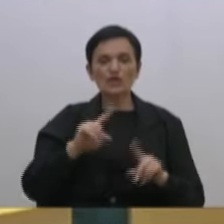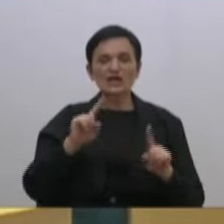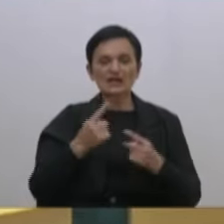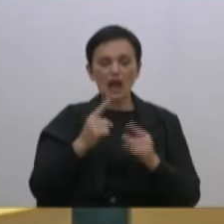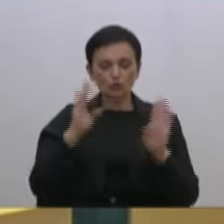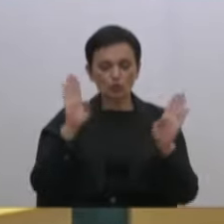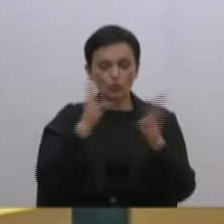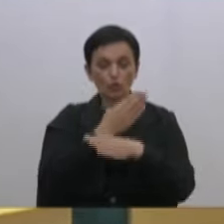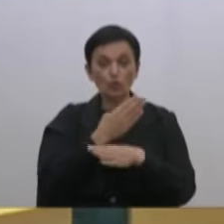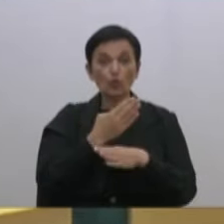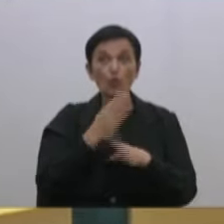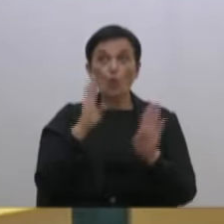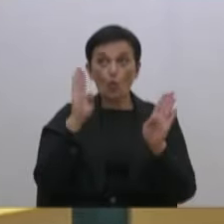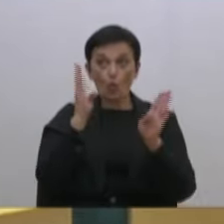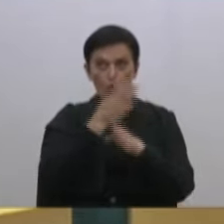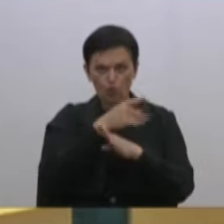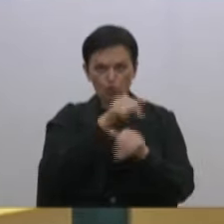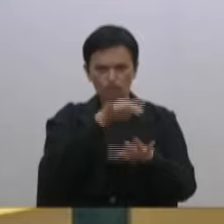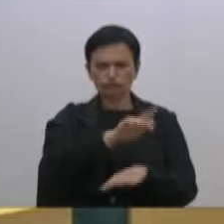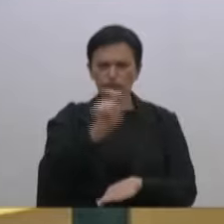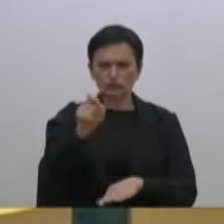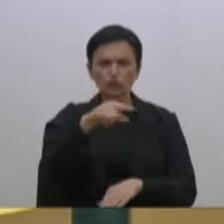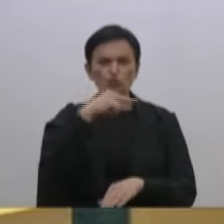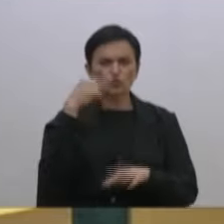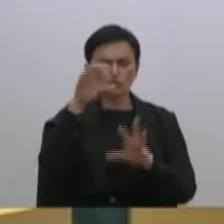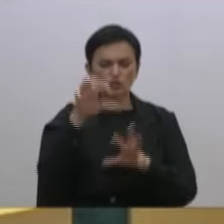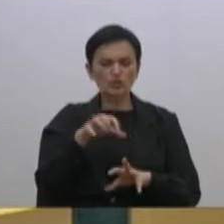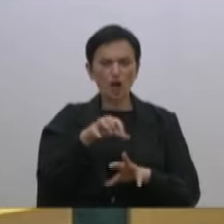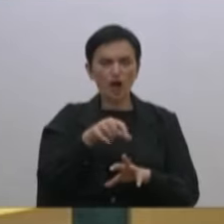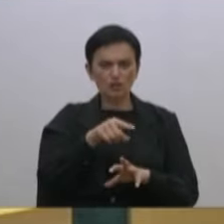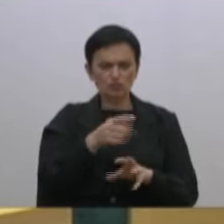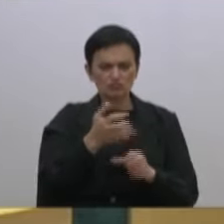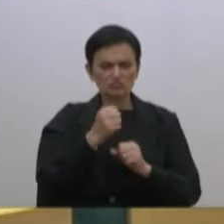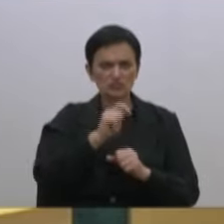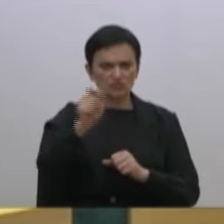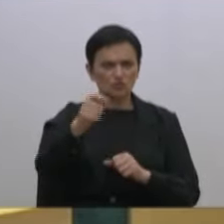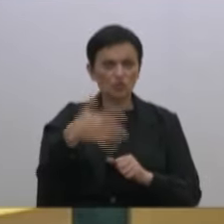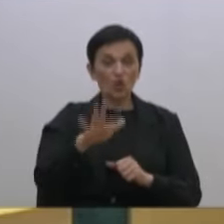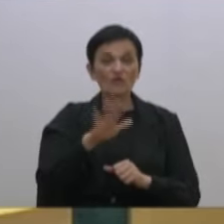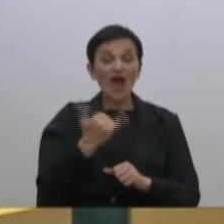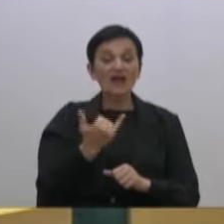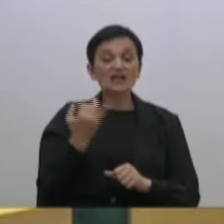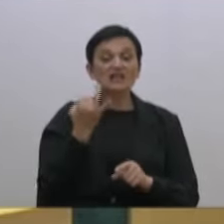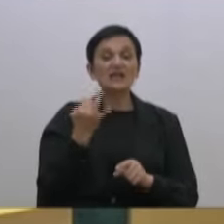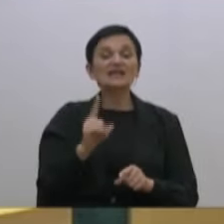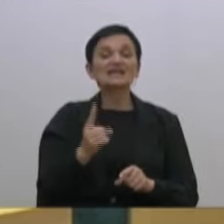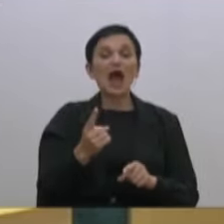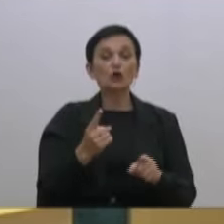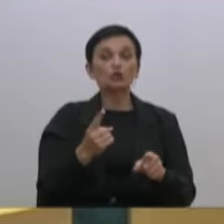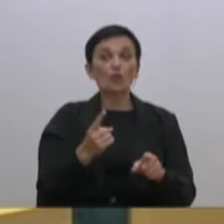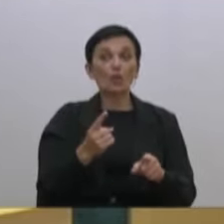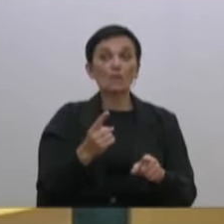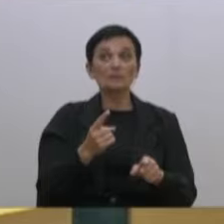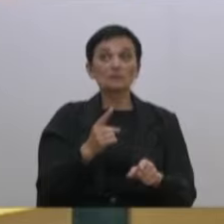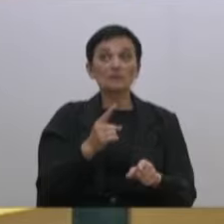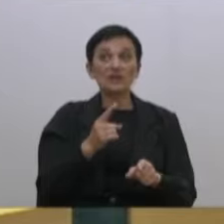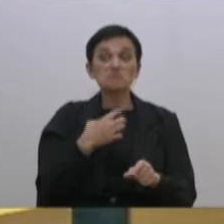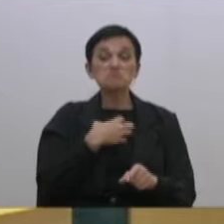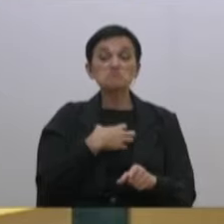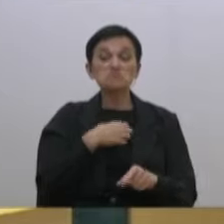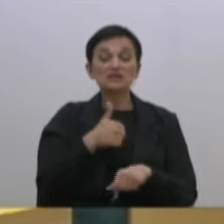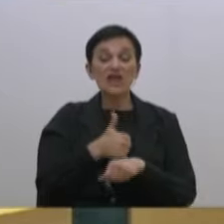უღალატეთ რომ უღალატეთ დაგიდგინეს რუსული კანონი რომ მიიღეთ ეს დაგიდგინეს და უბრალოდ რატომ ეხა ინტერესებს და აქედან კითხვამ ამ